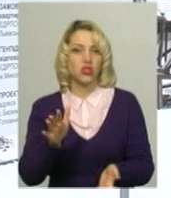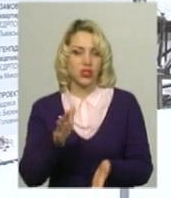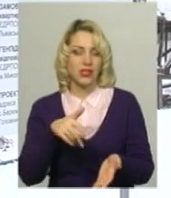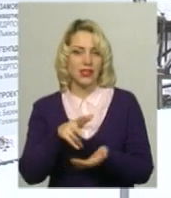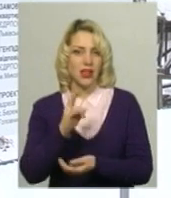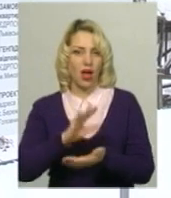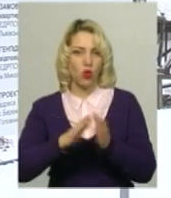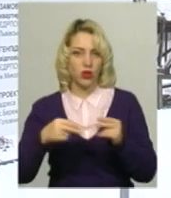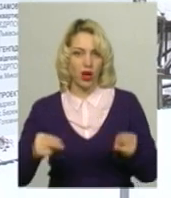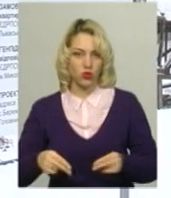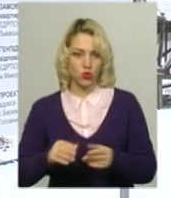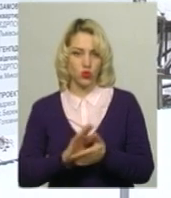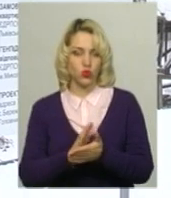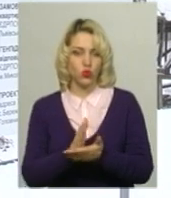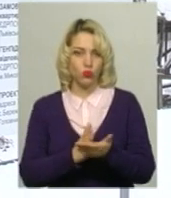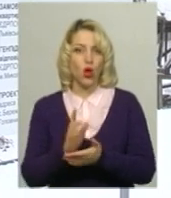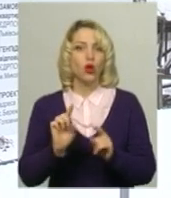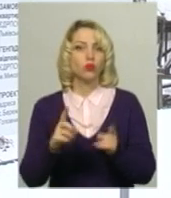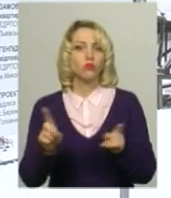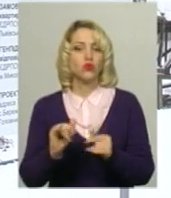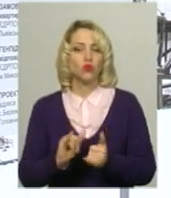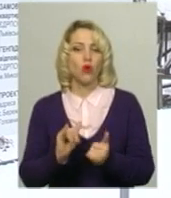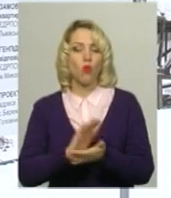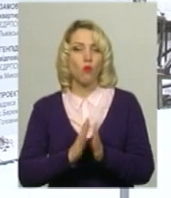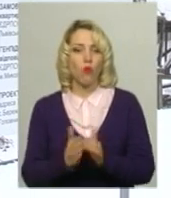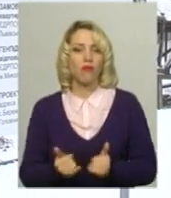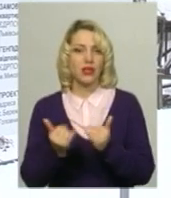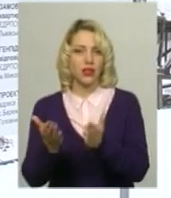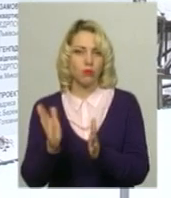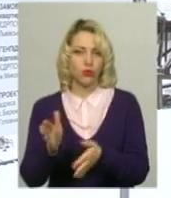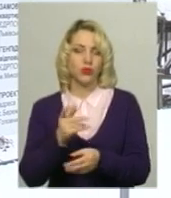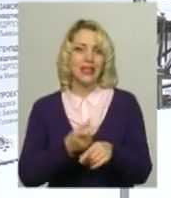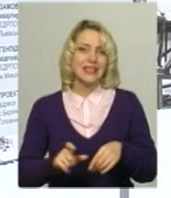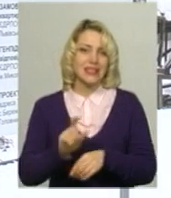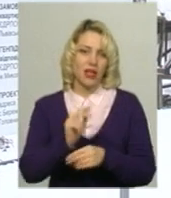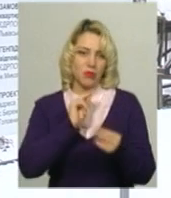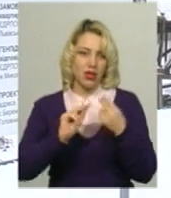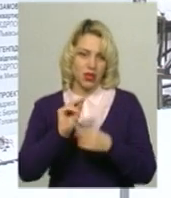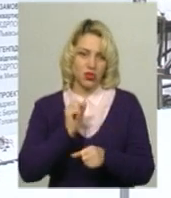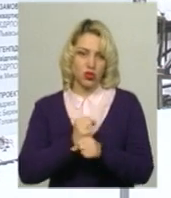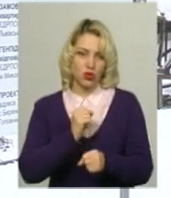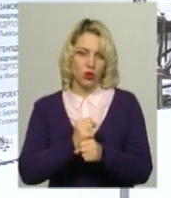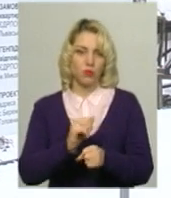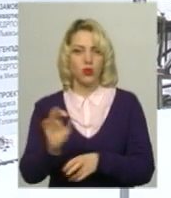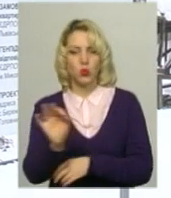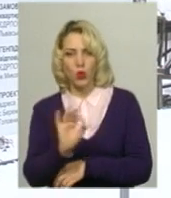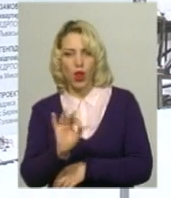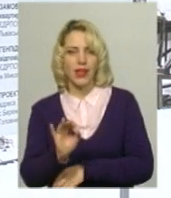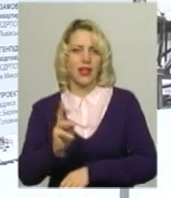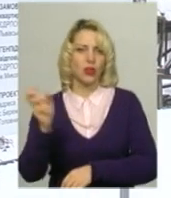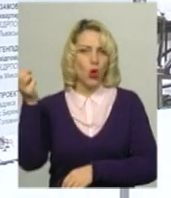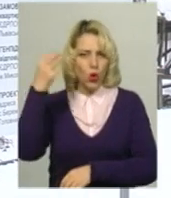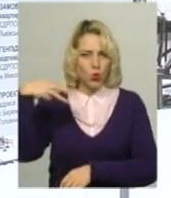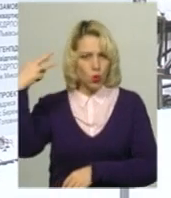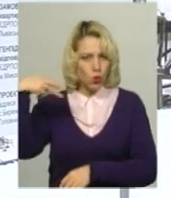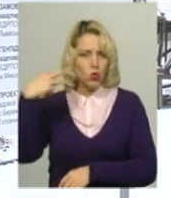на контрактну службу, так як умови будуть для них найкращі зроблені. Туалет, душ, все